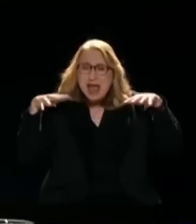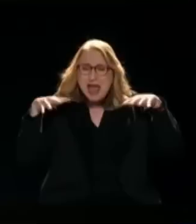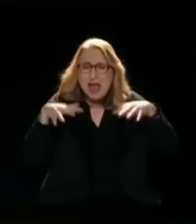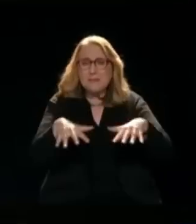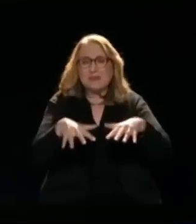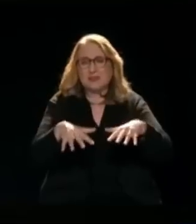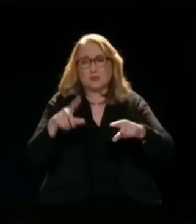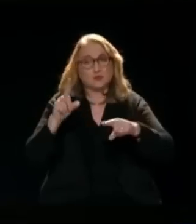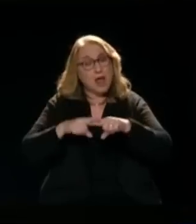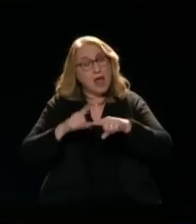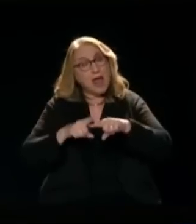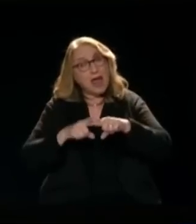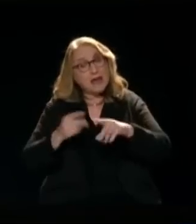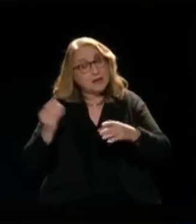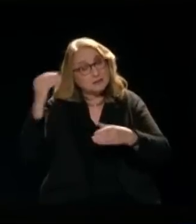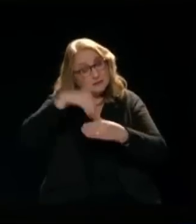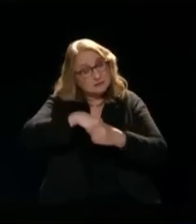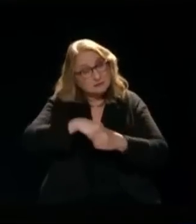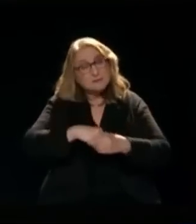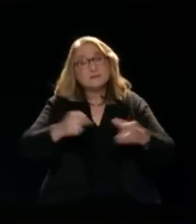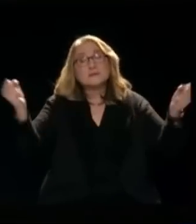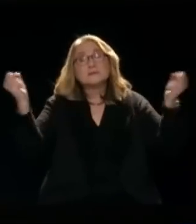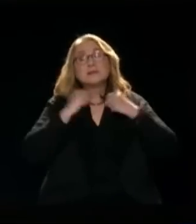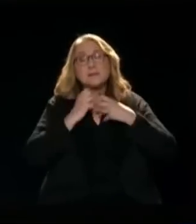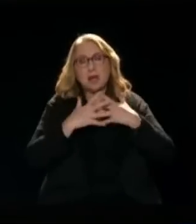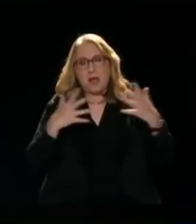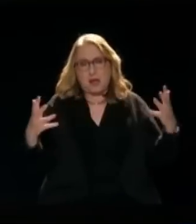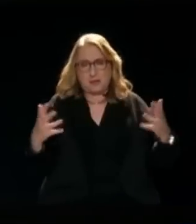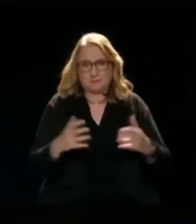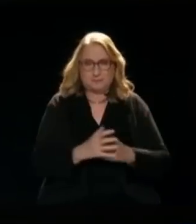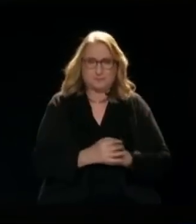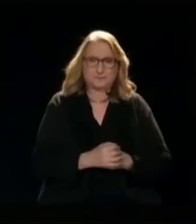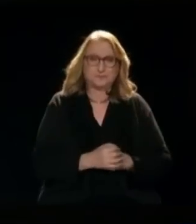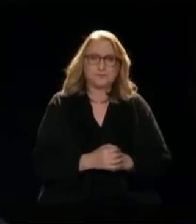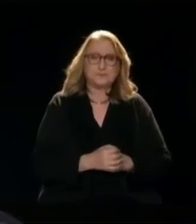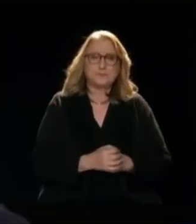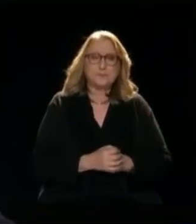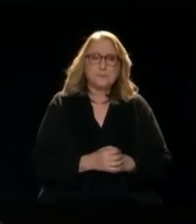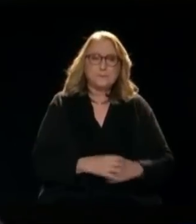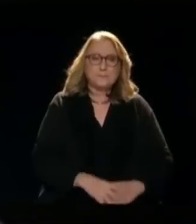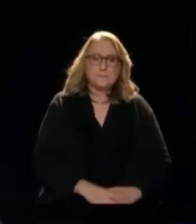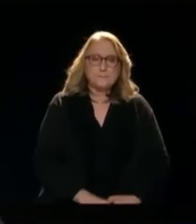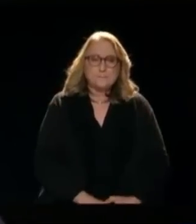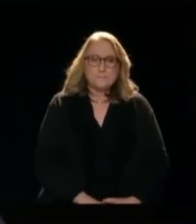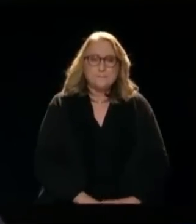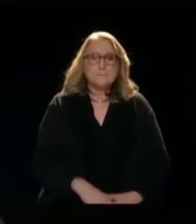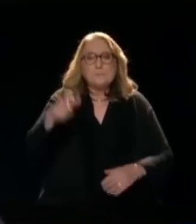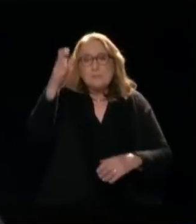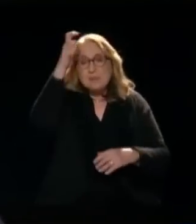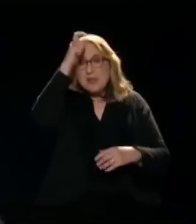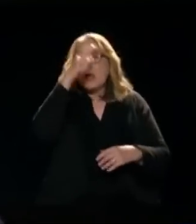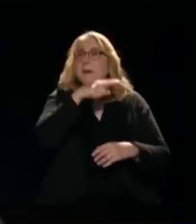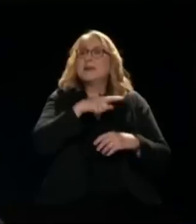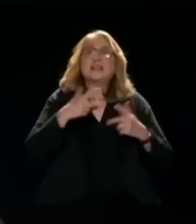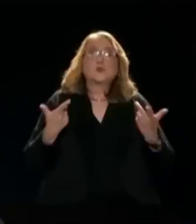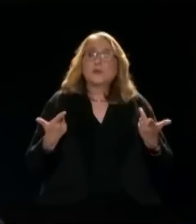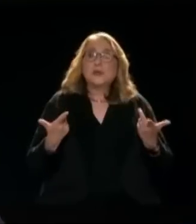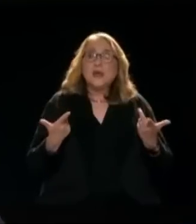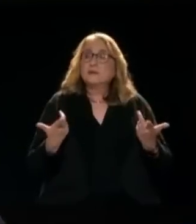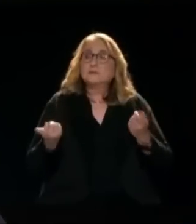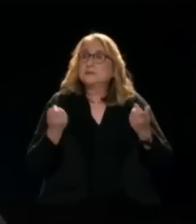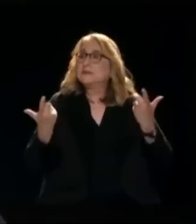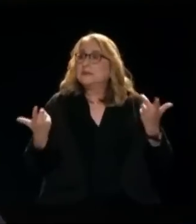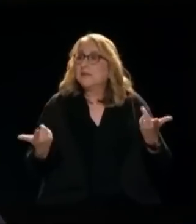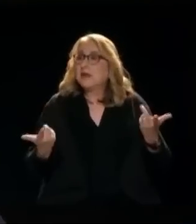Με την Τουρκία, τι βλέπετε να συμβαίνει? Κάποιοι εκτιμούν ότι όποια επόμενη κυβέρνηση θα έχει να διαχειριστεί και